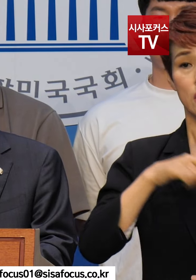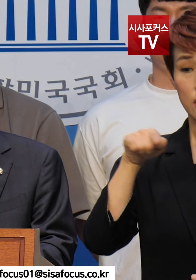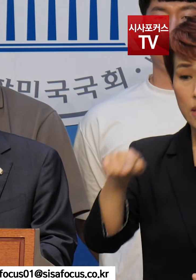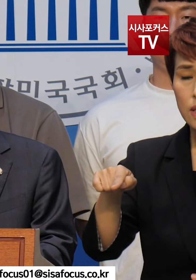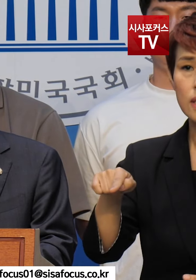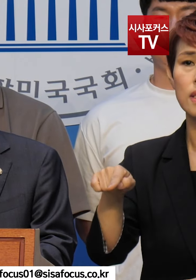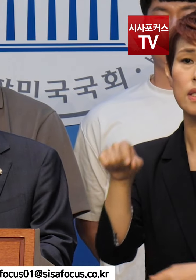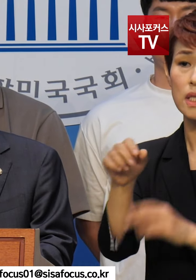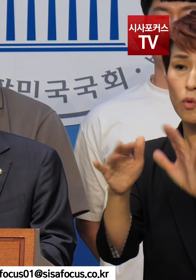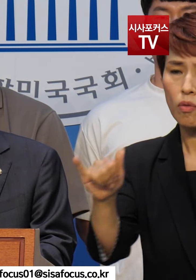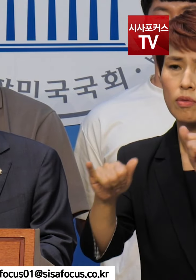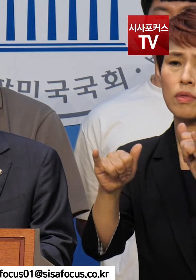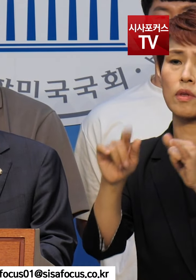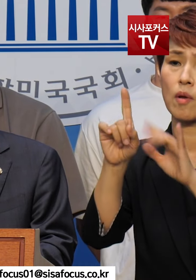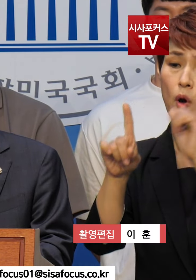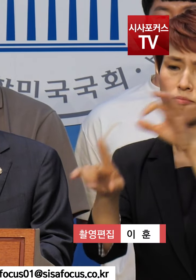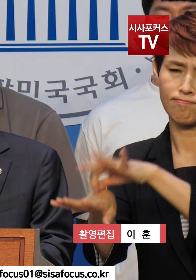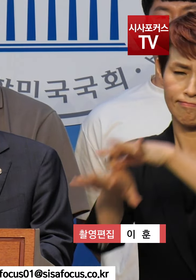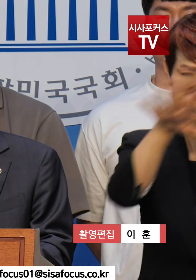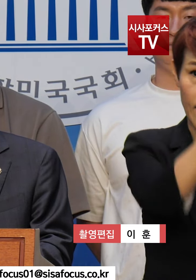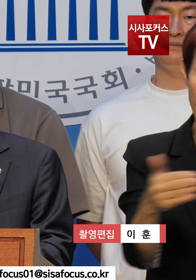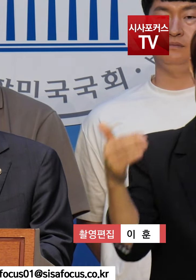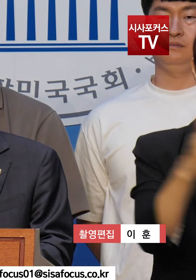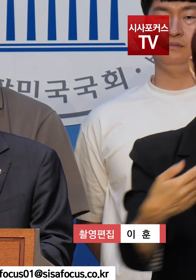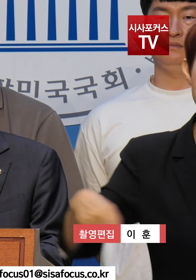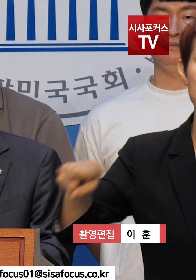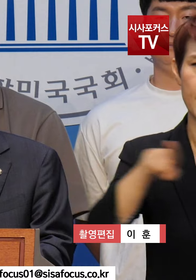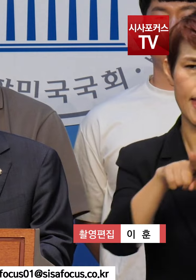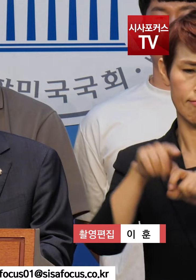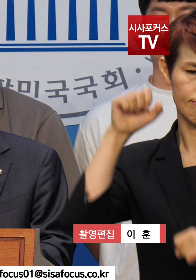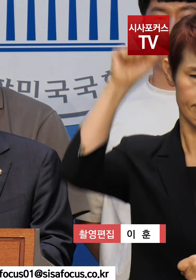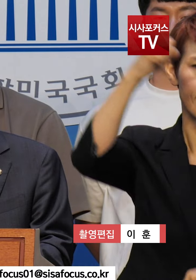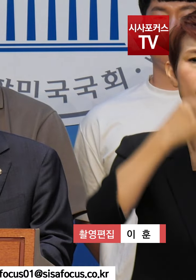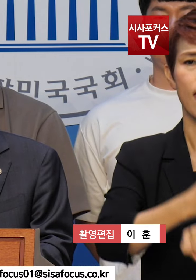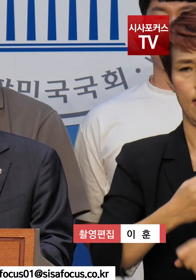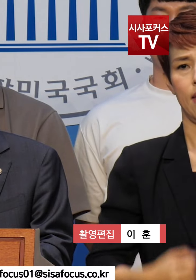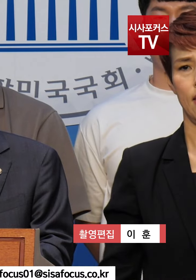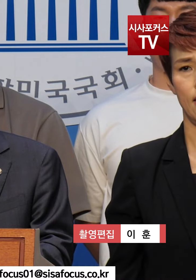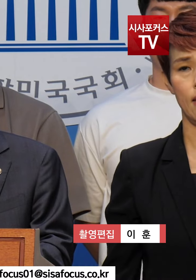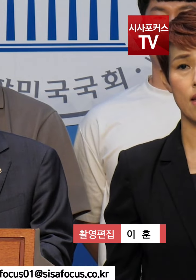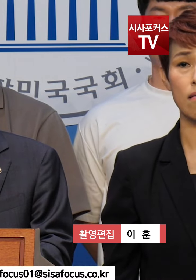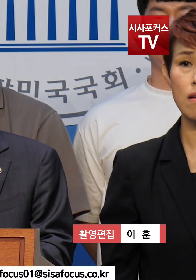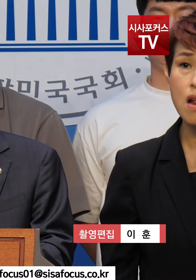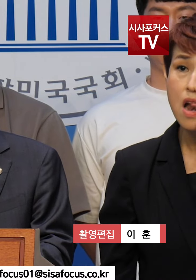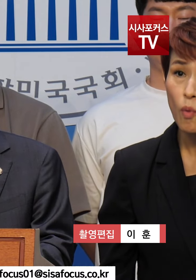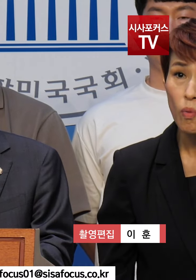노동자들의 고용승계가 이루어질 때까지 함께 대응해 나갈 것입니다.